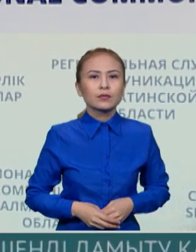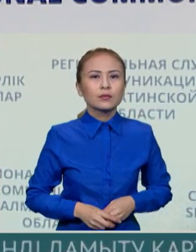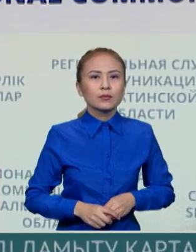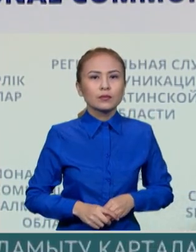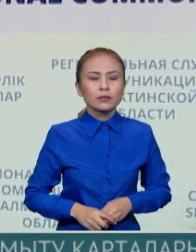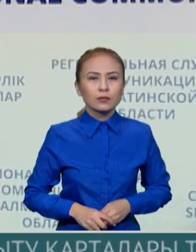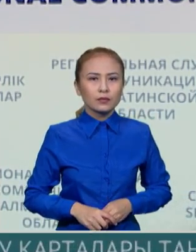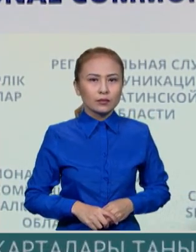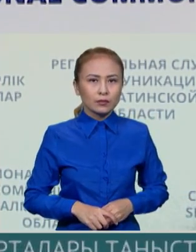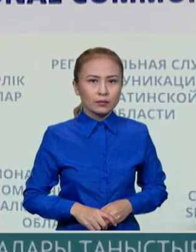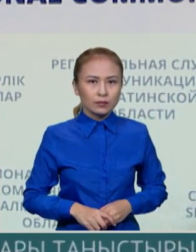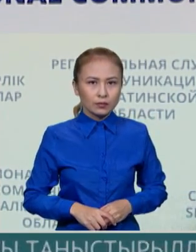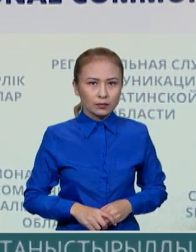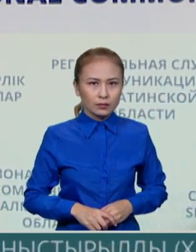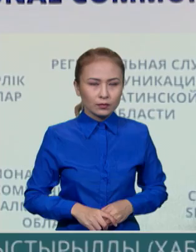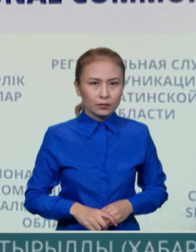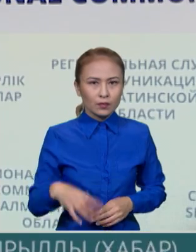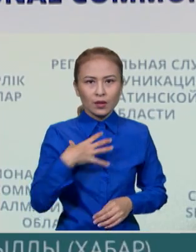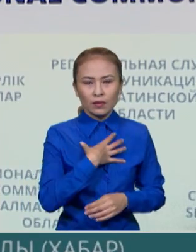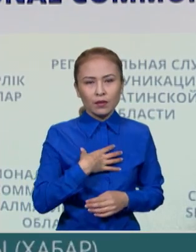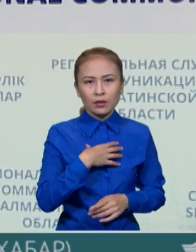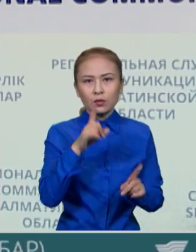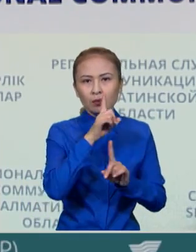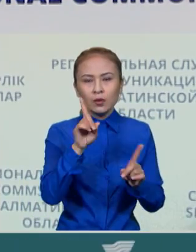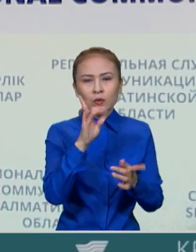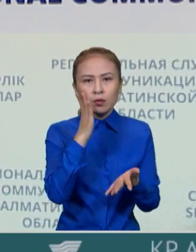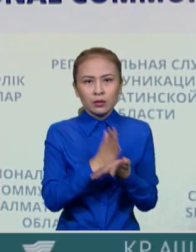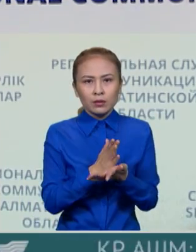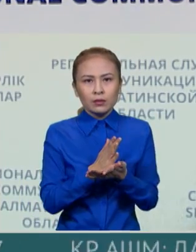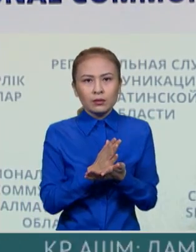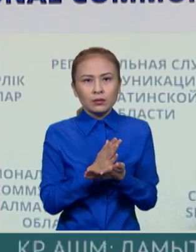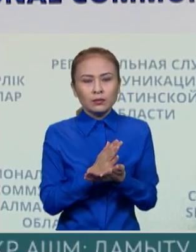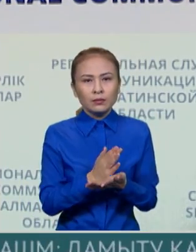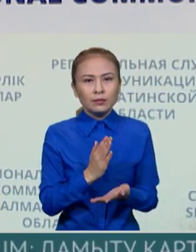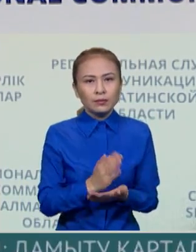нелер, қасиетті ерекшеліктер бар екен кіргізсек деген ойдамыз.